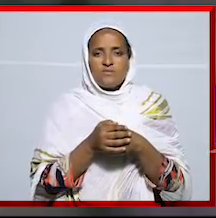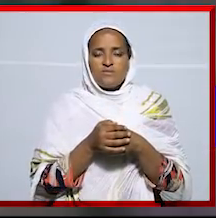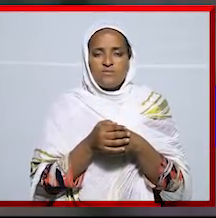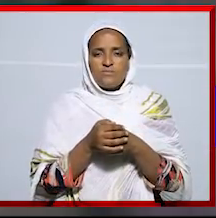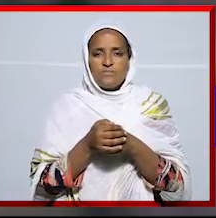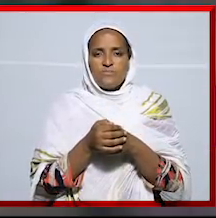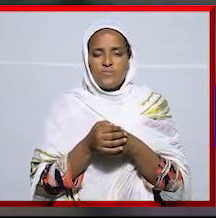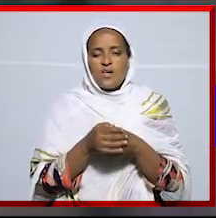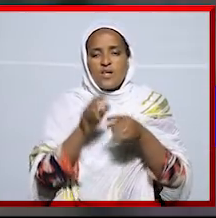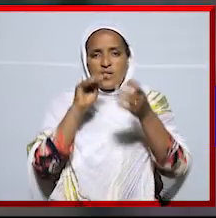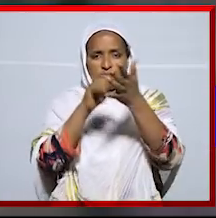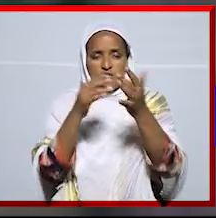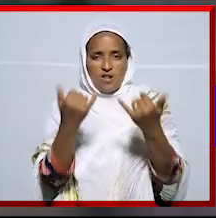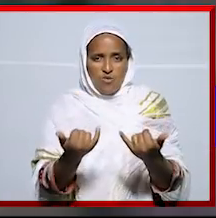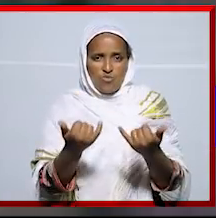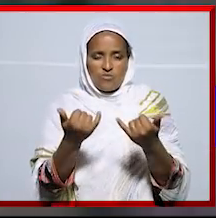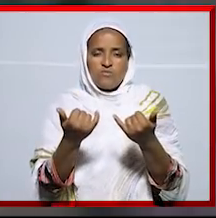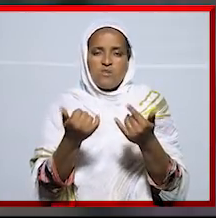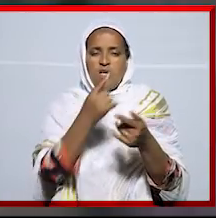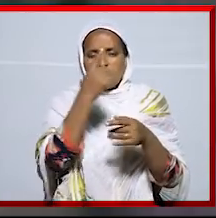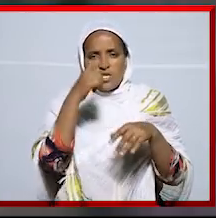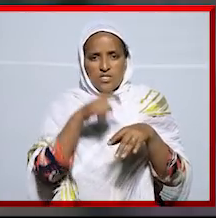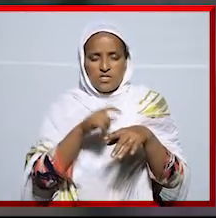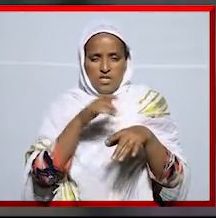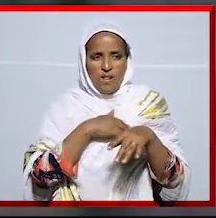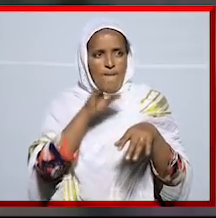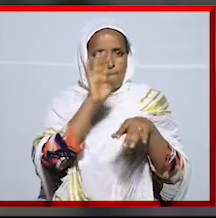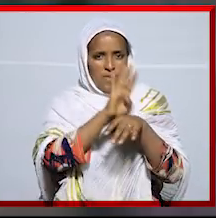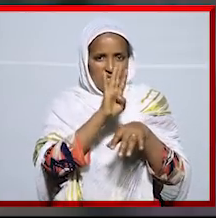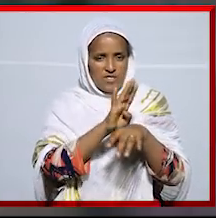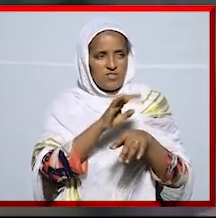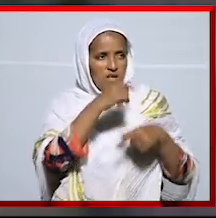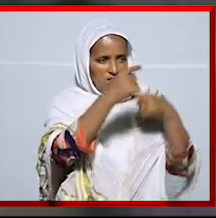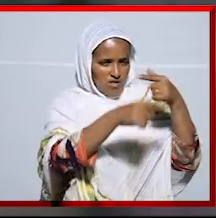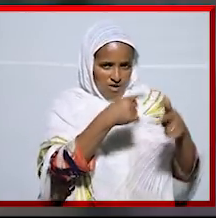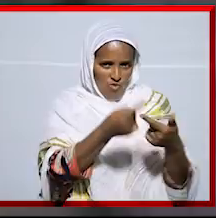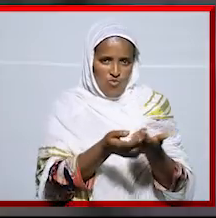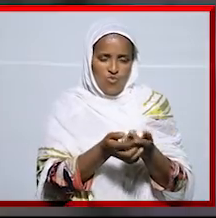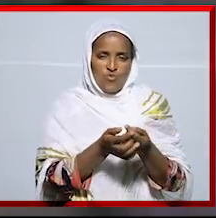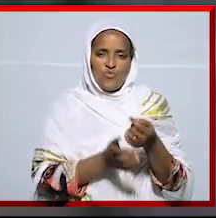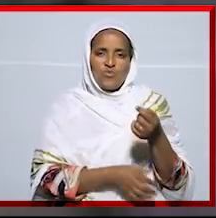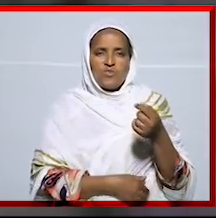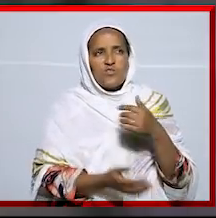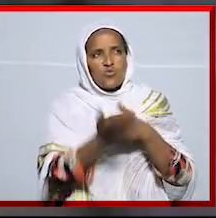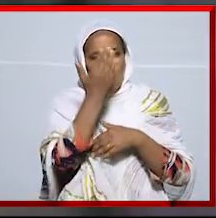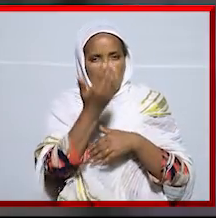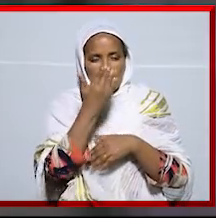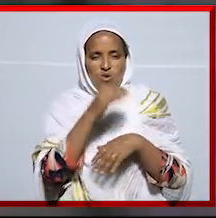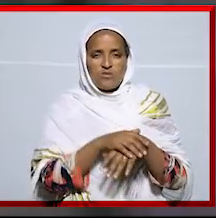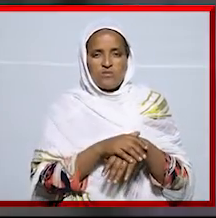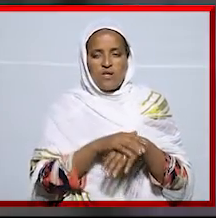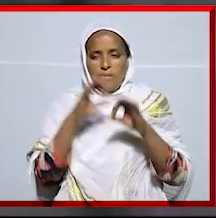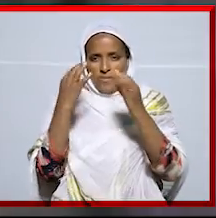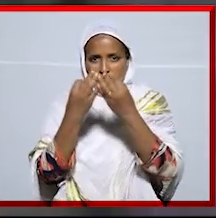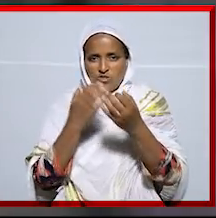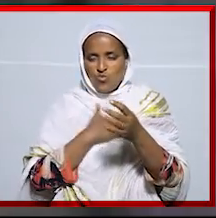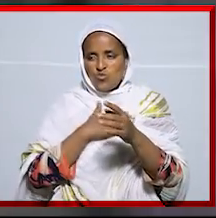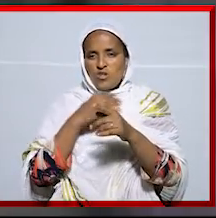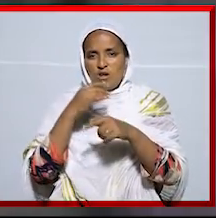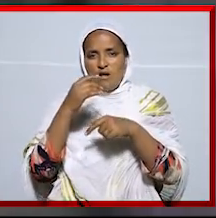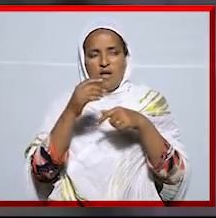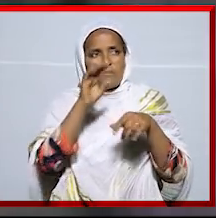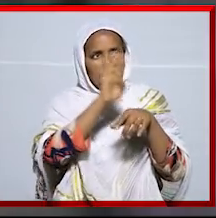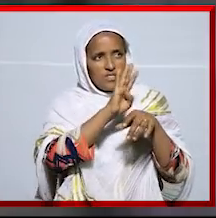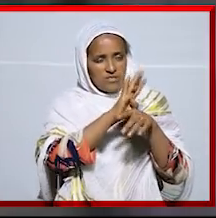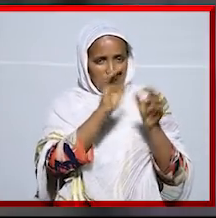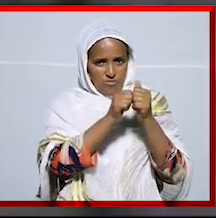እንጠቀማለን እና ወደ መንፈሳዊ ቦታም እንሄዳለን። ሁለቱንም እንጠቀማለን ማለት ነው። ዓለም ጋር ሆኖ ኔጌቲቭ ነገር አለ። ኔጌቲቭን ትተን ፖዚቲቭን ብቻ